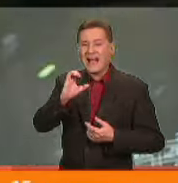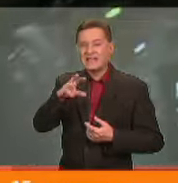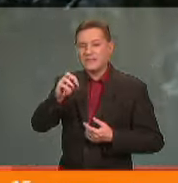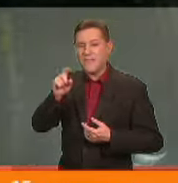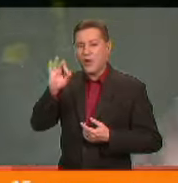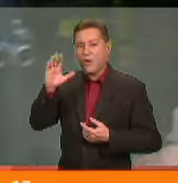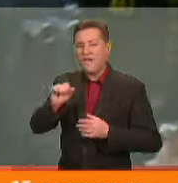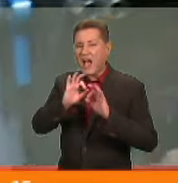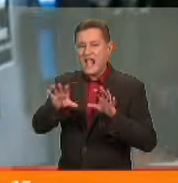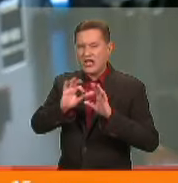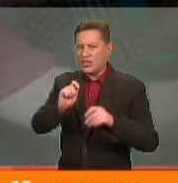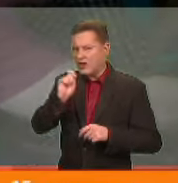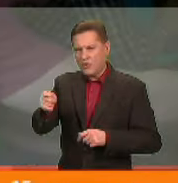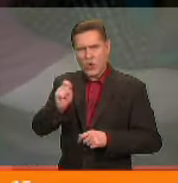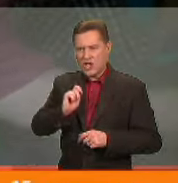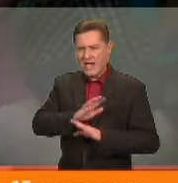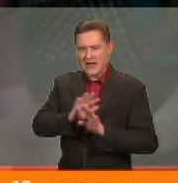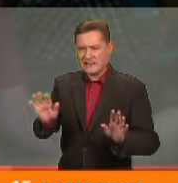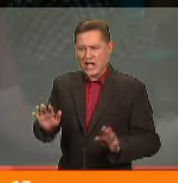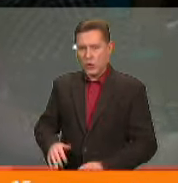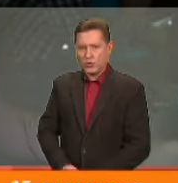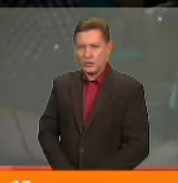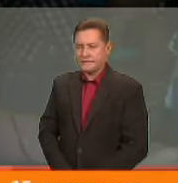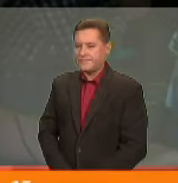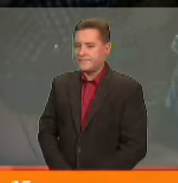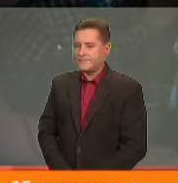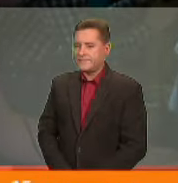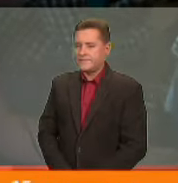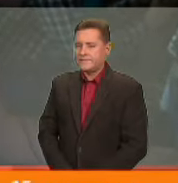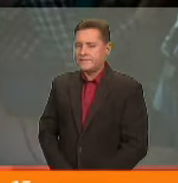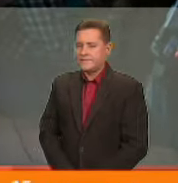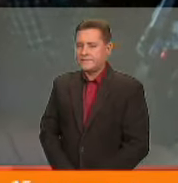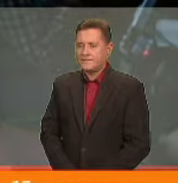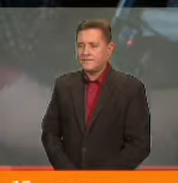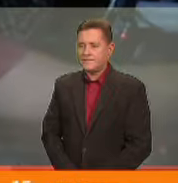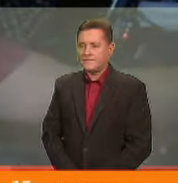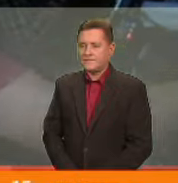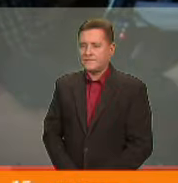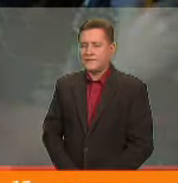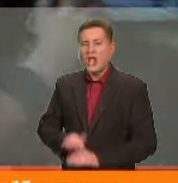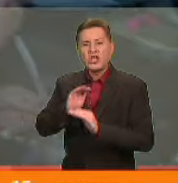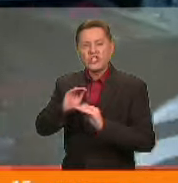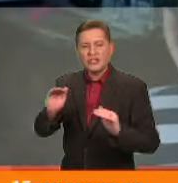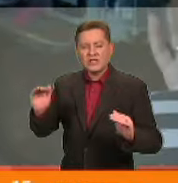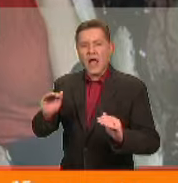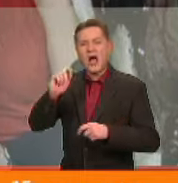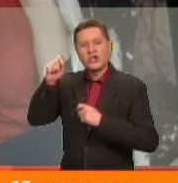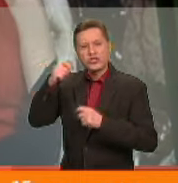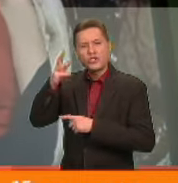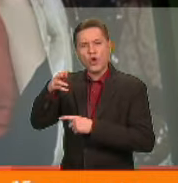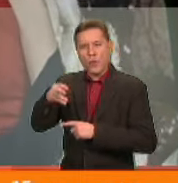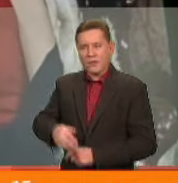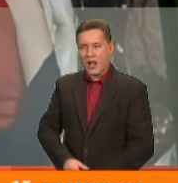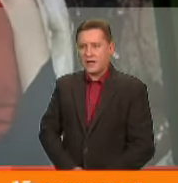греха подальше не раздают. Мотор идет! Тихо! Все, тишина. Она тебе не пара,